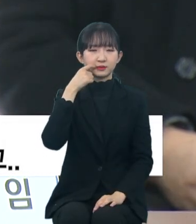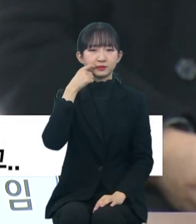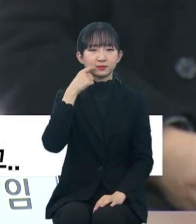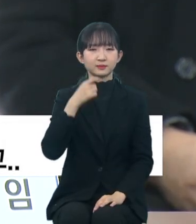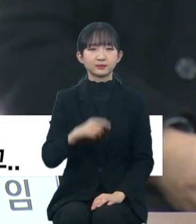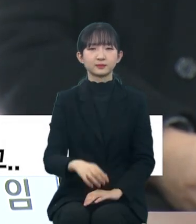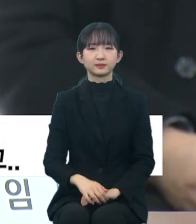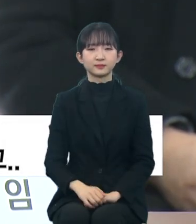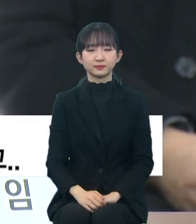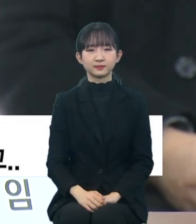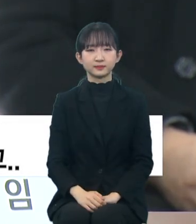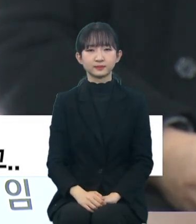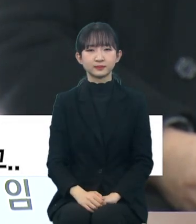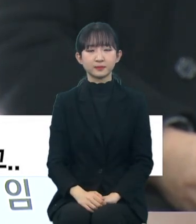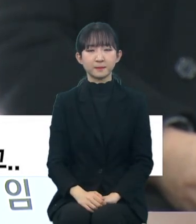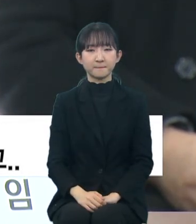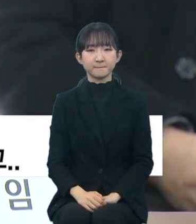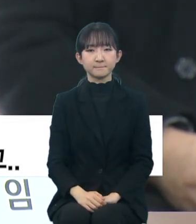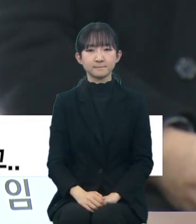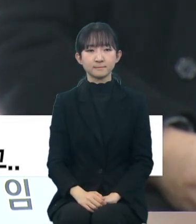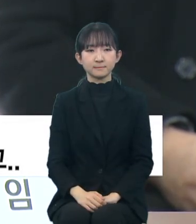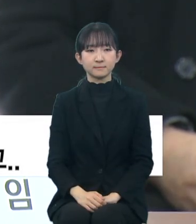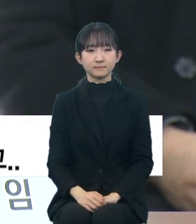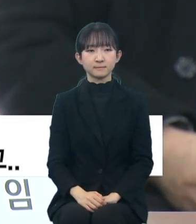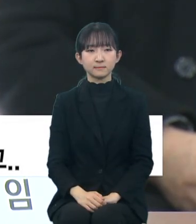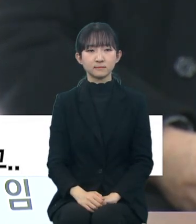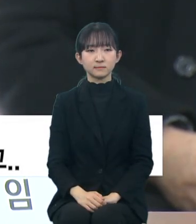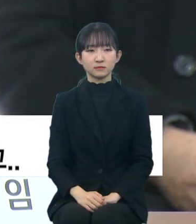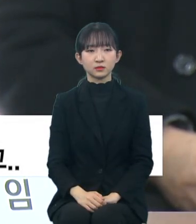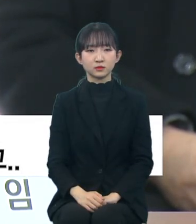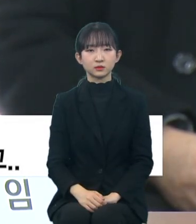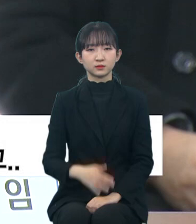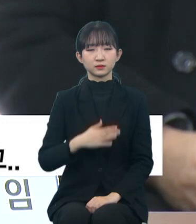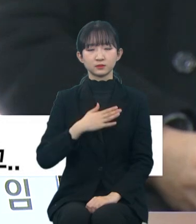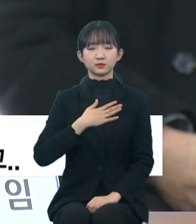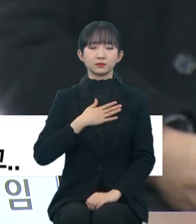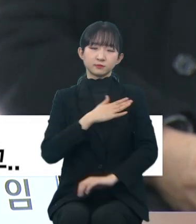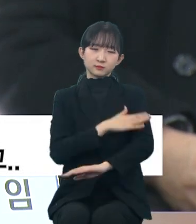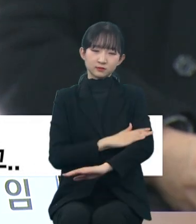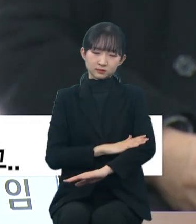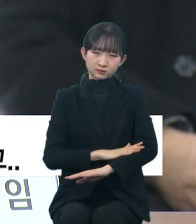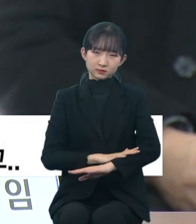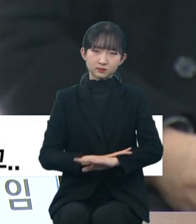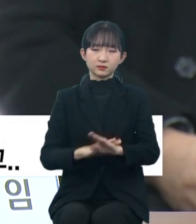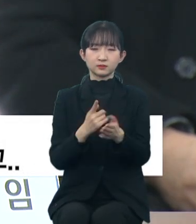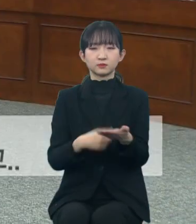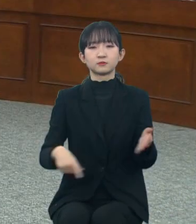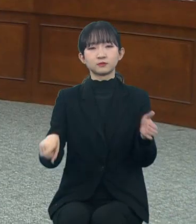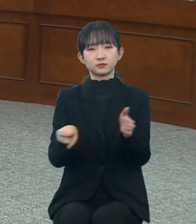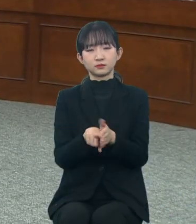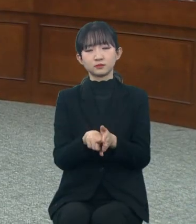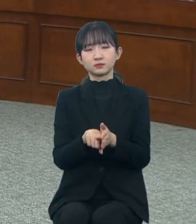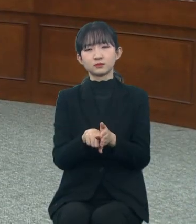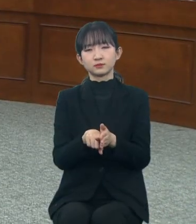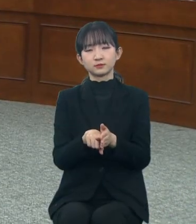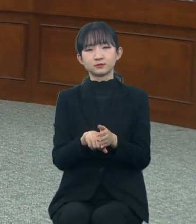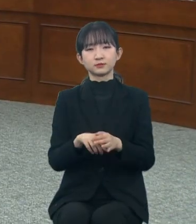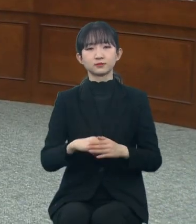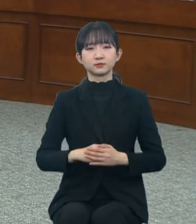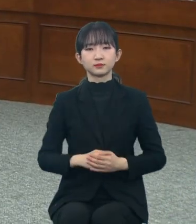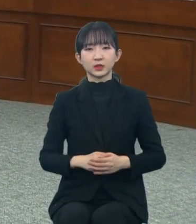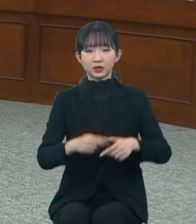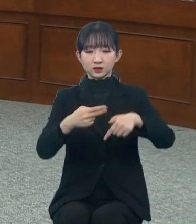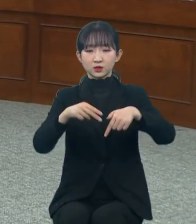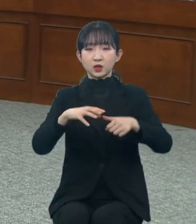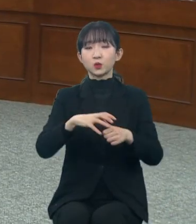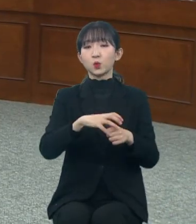자식이 돌로서 다 살 수 있도록 선처해 주시고. 인천대